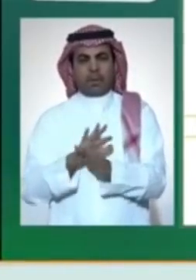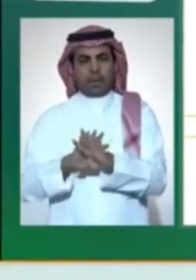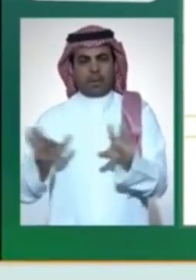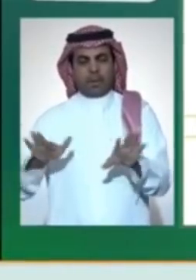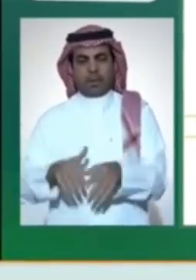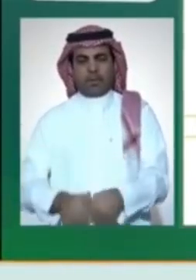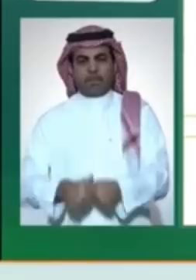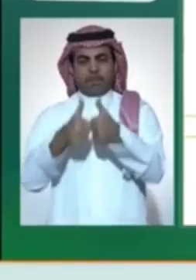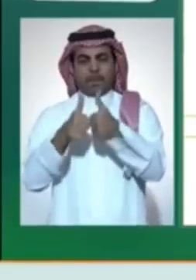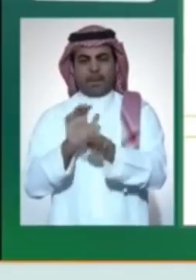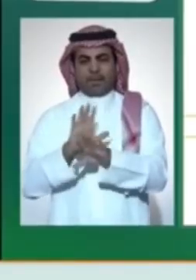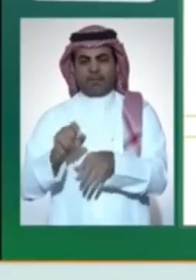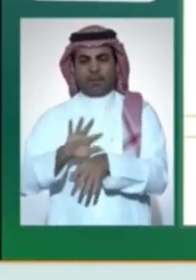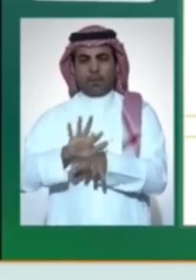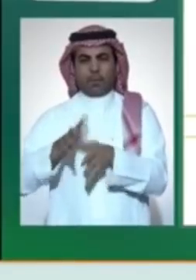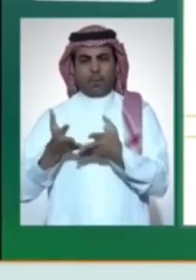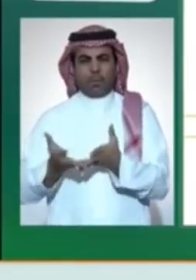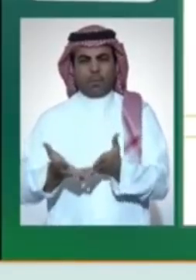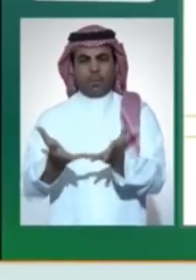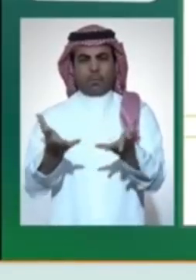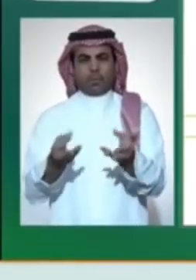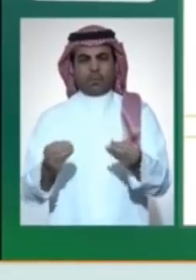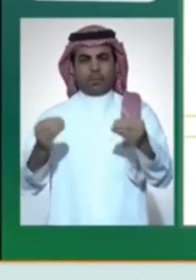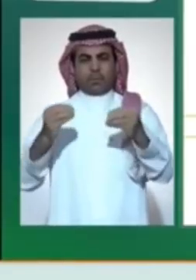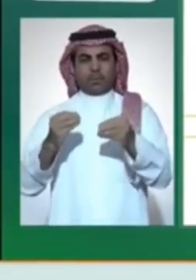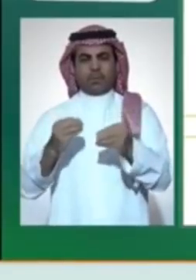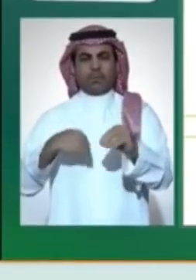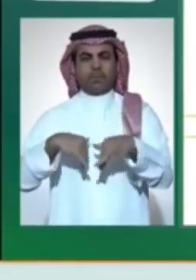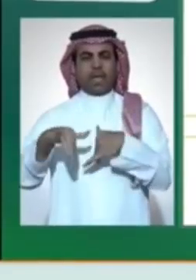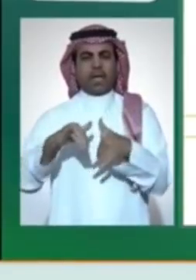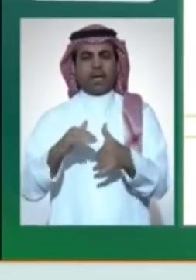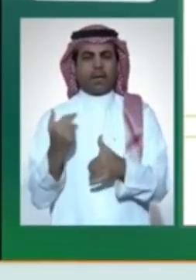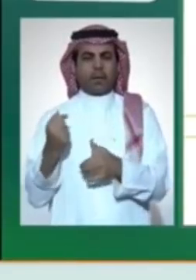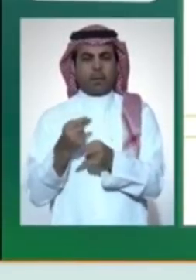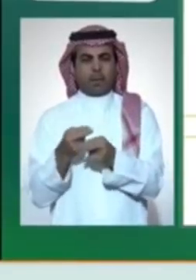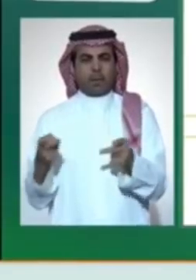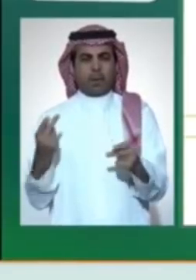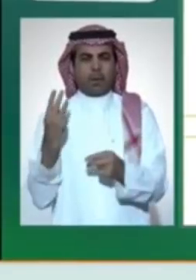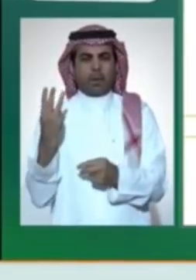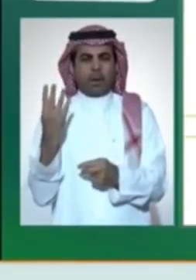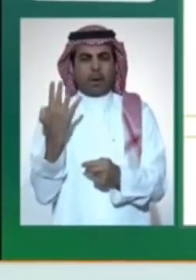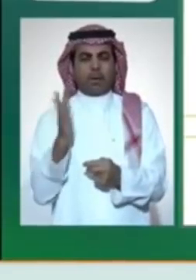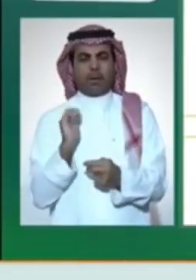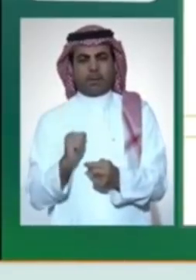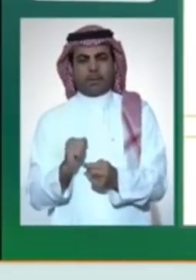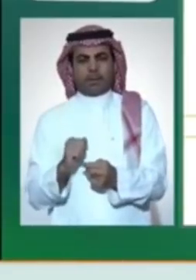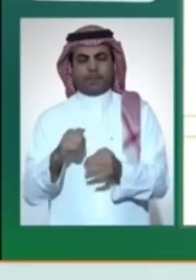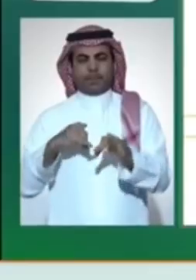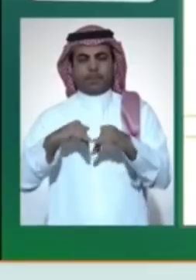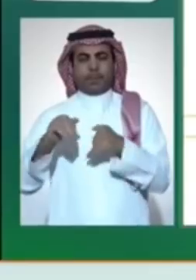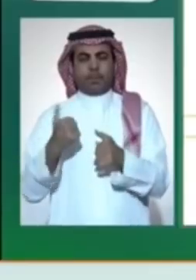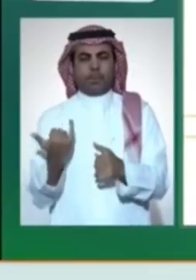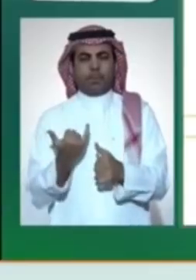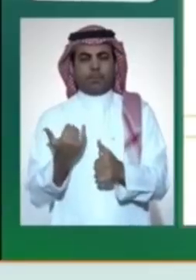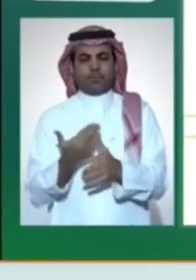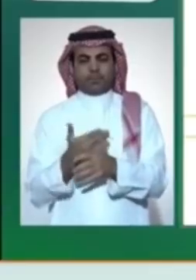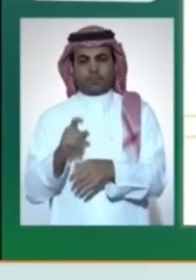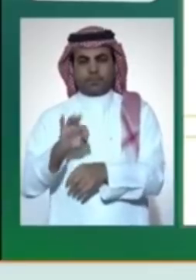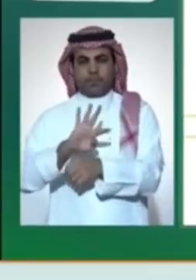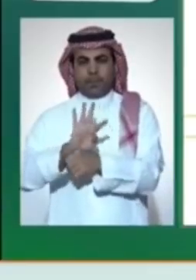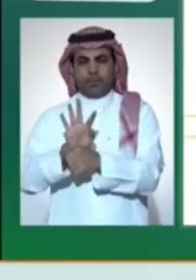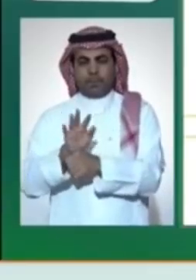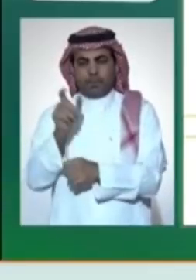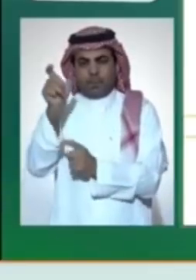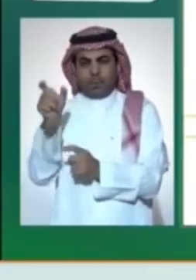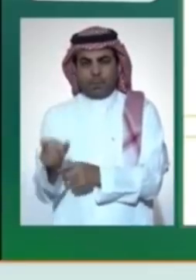تنكسر كامل حلقة انتشاره بعدة طرق. من الطرق الأساسية أنه يكون الوسيط أو الناقل أو